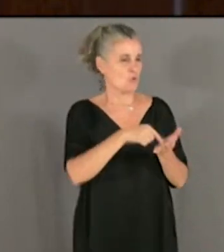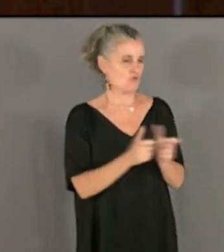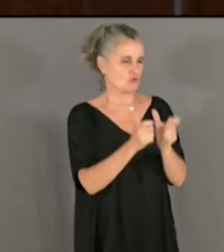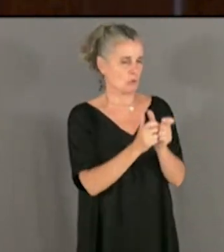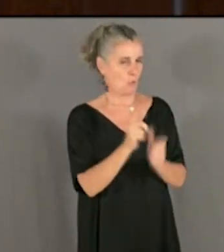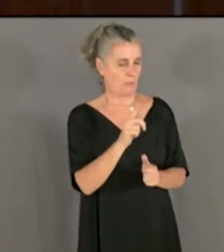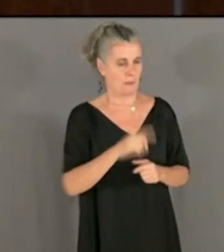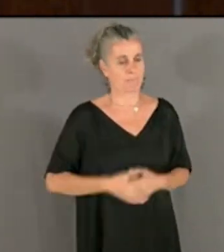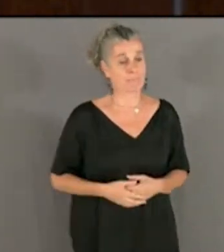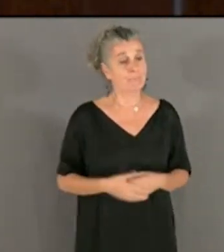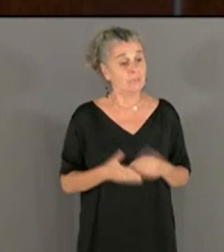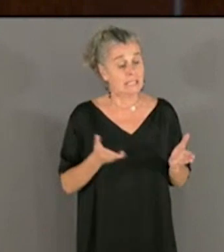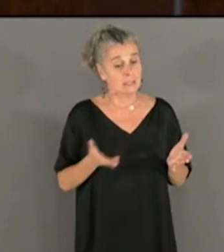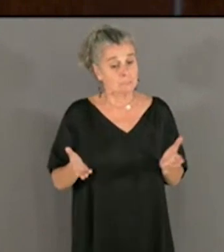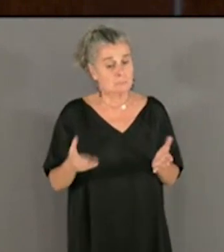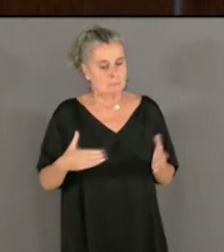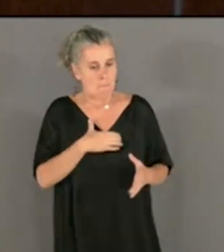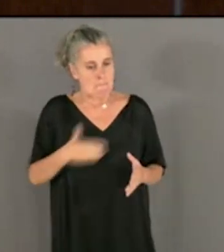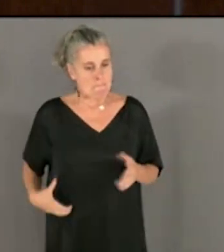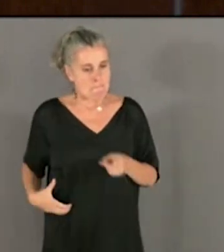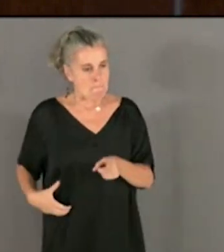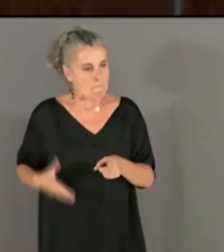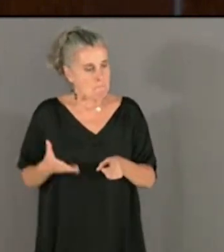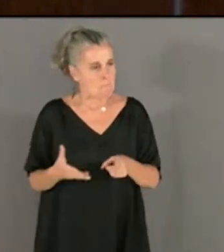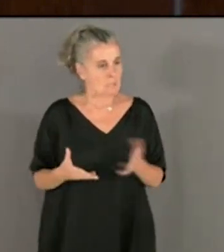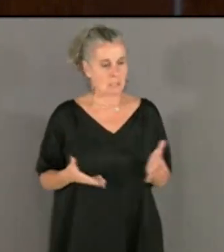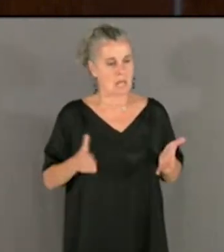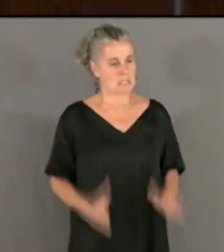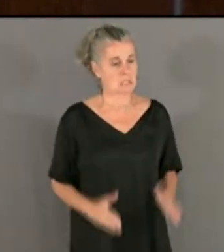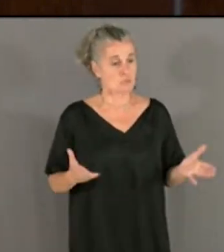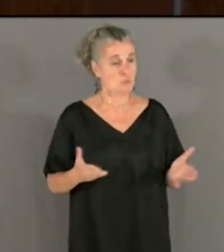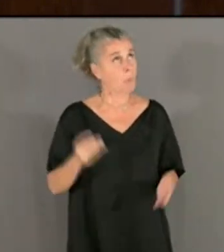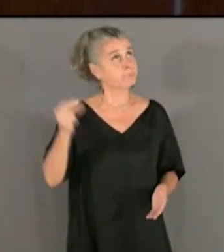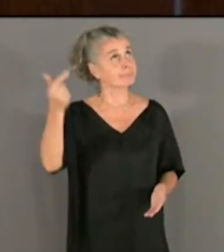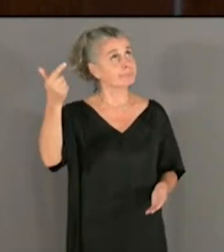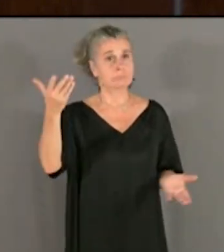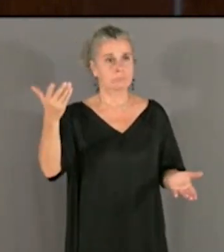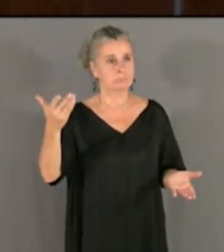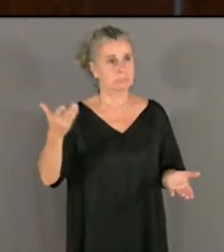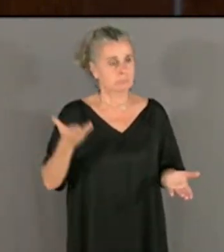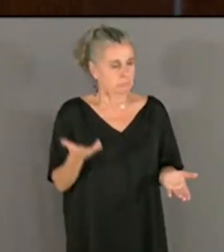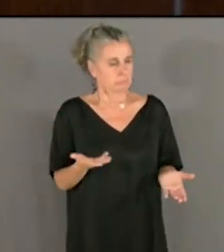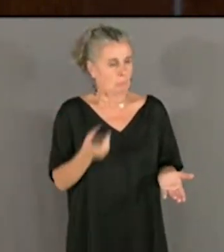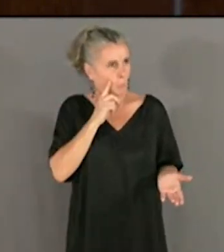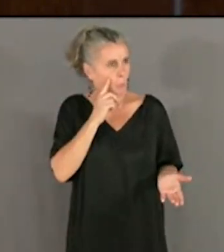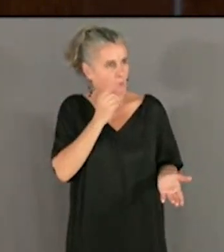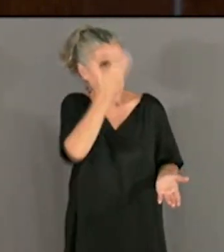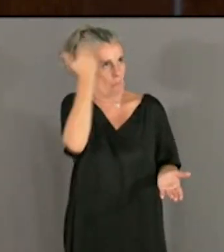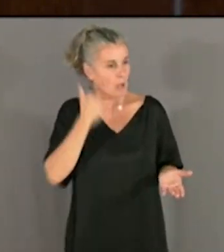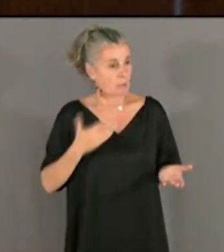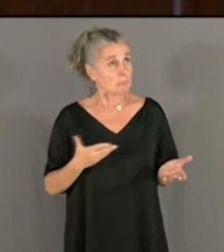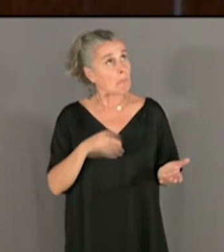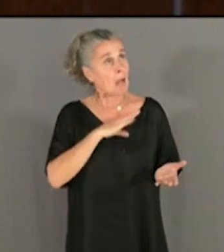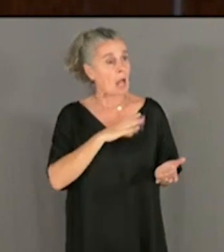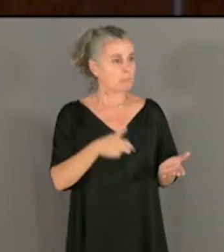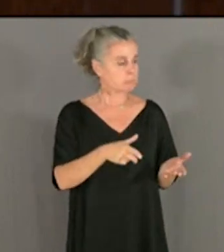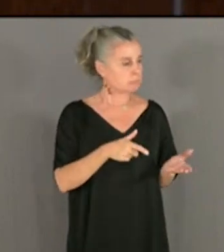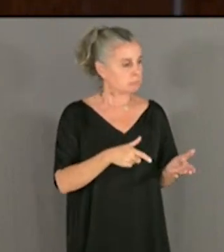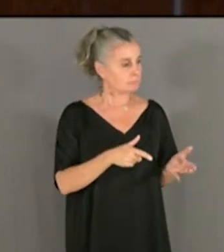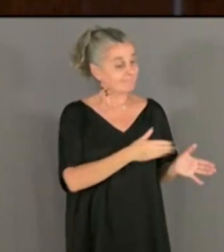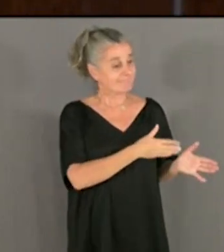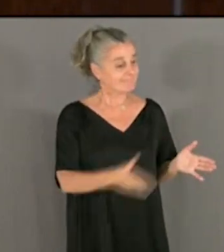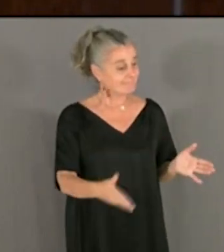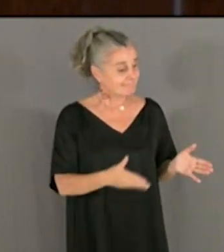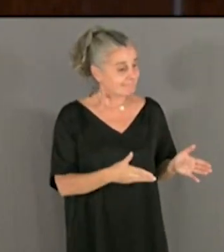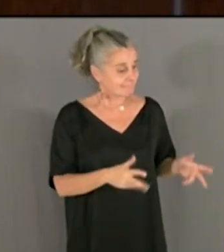façon soudaine et sans argument réel, si ce n'est une baisse d'activité en plein Covid, si ce